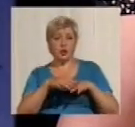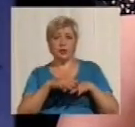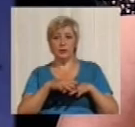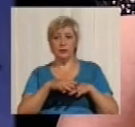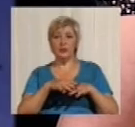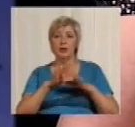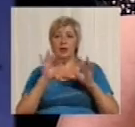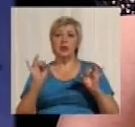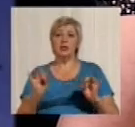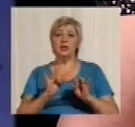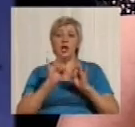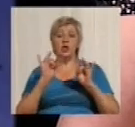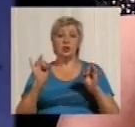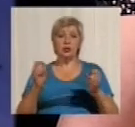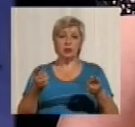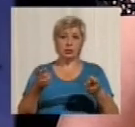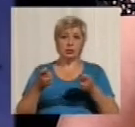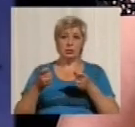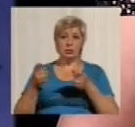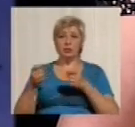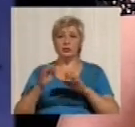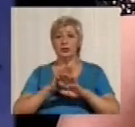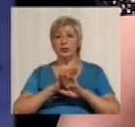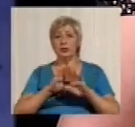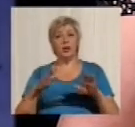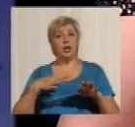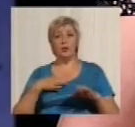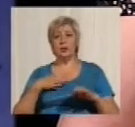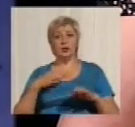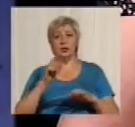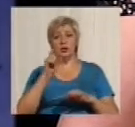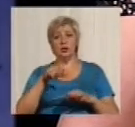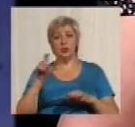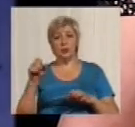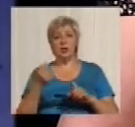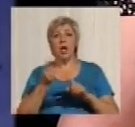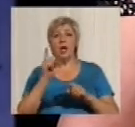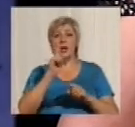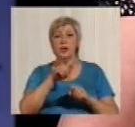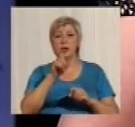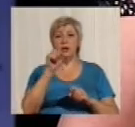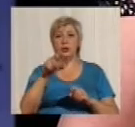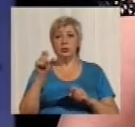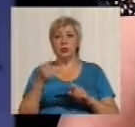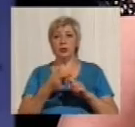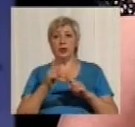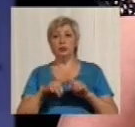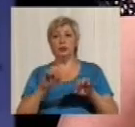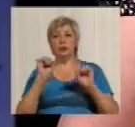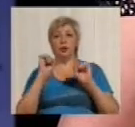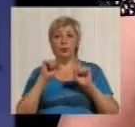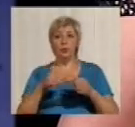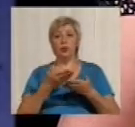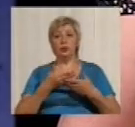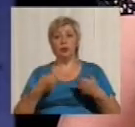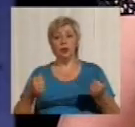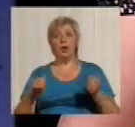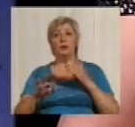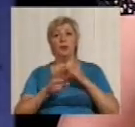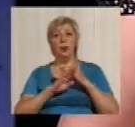общественність, заінтересовувати небезразличних людей і тих людей, які можуть нам допомогти чим-то і в правовому полі,